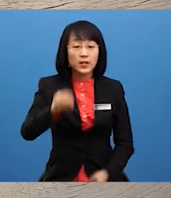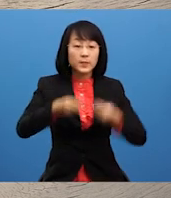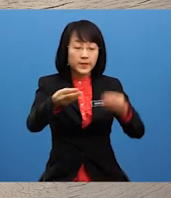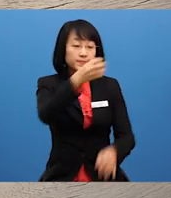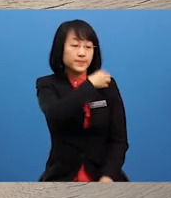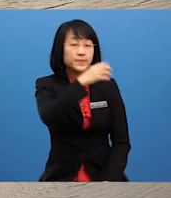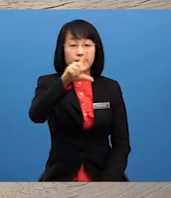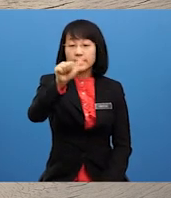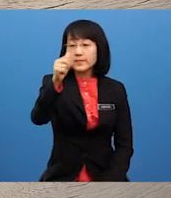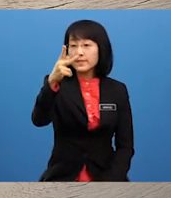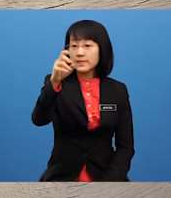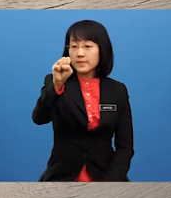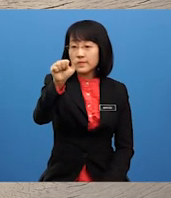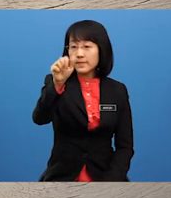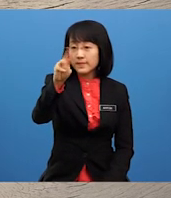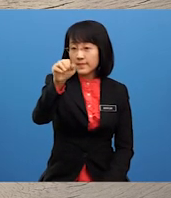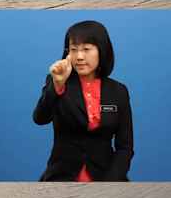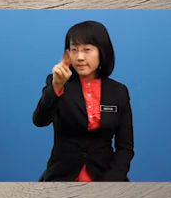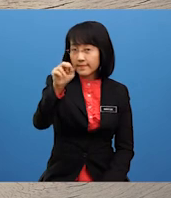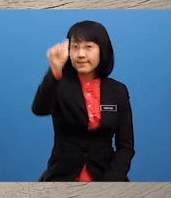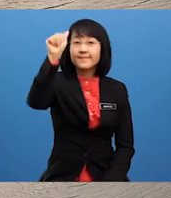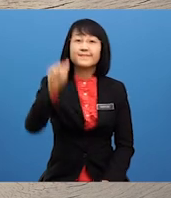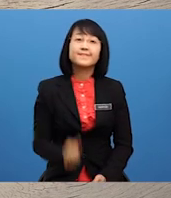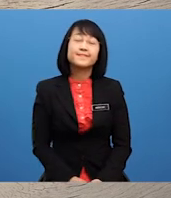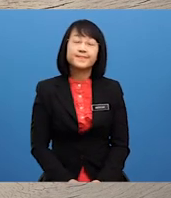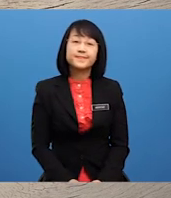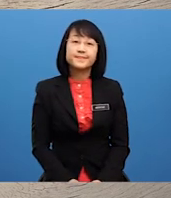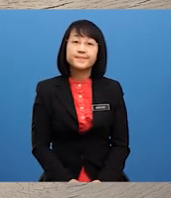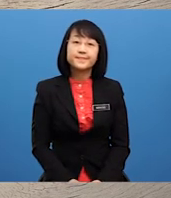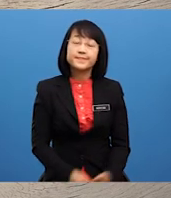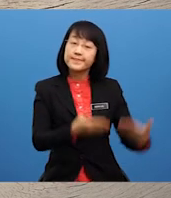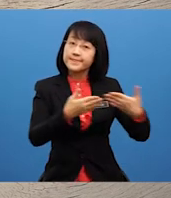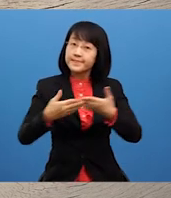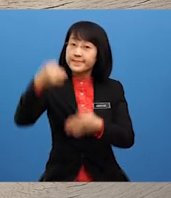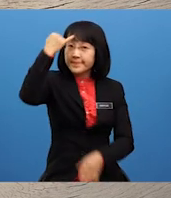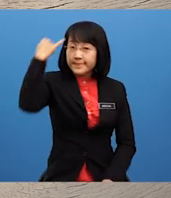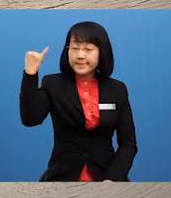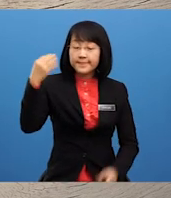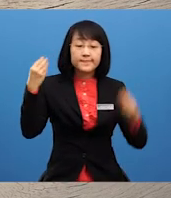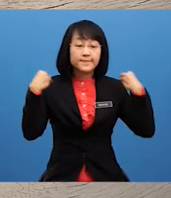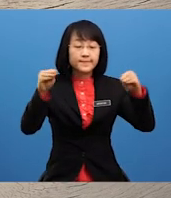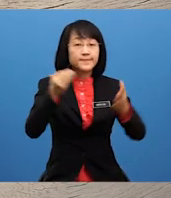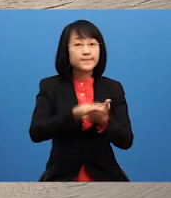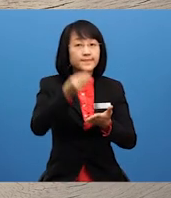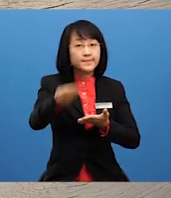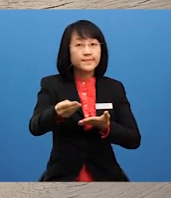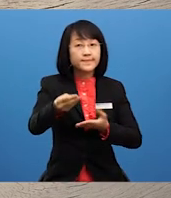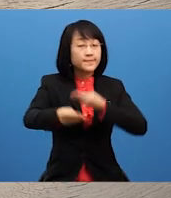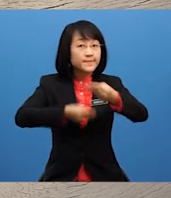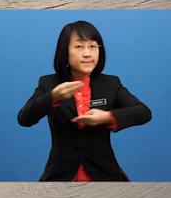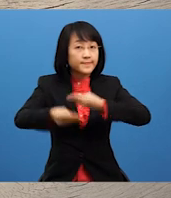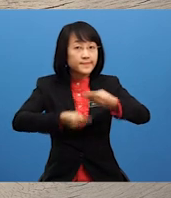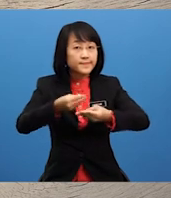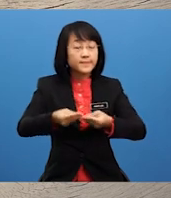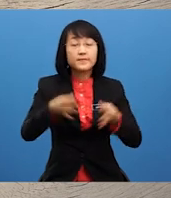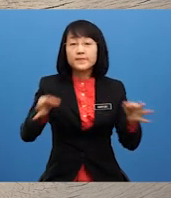Para pelajar sekalian, seterusnya ilmu perdagangan atau ilmu perniagaan. Ilmu perdagangan